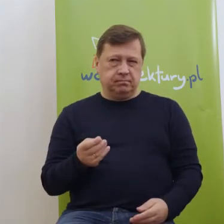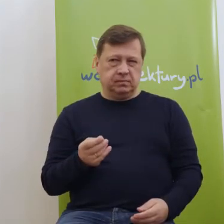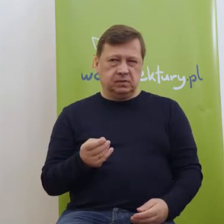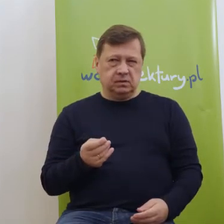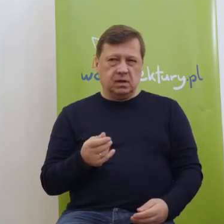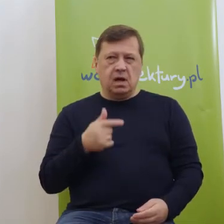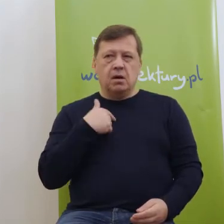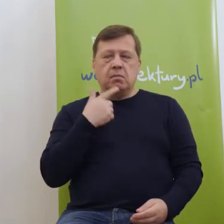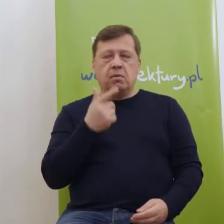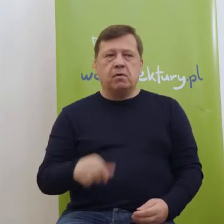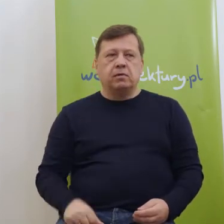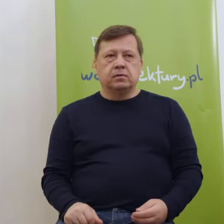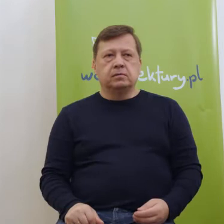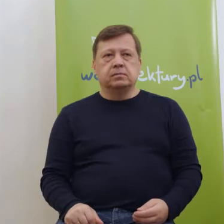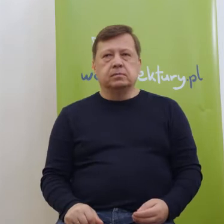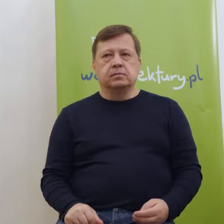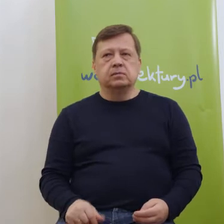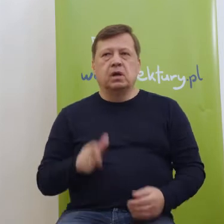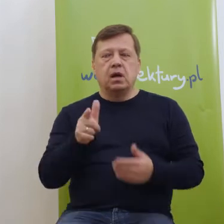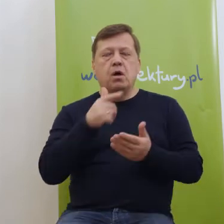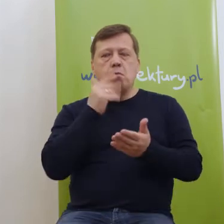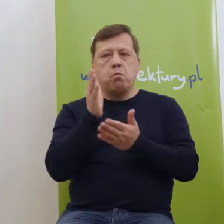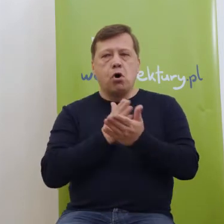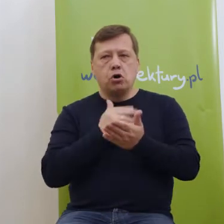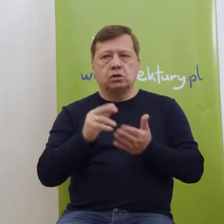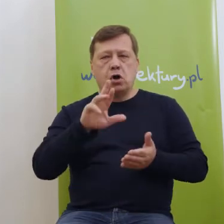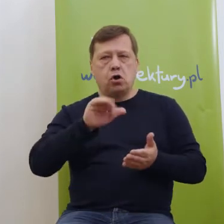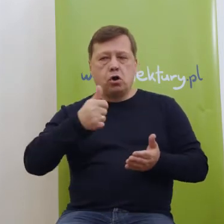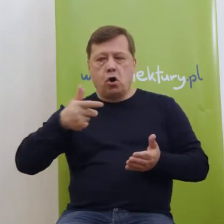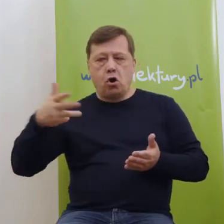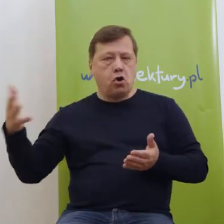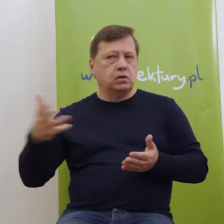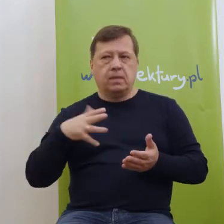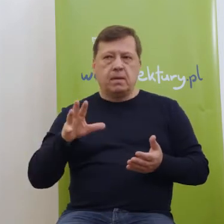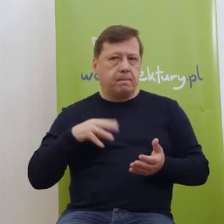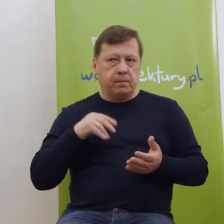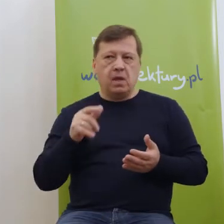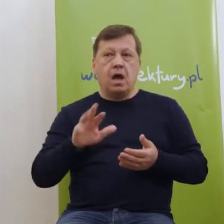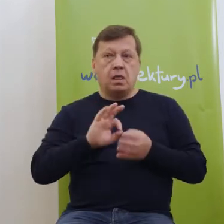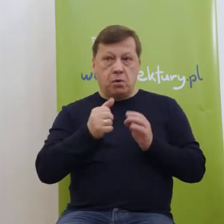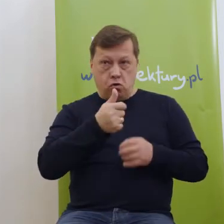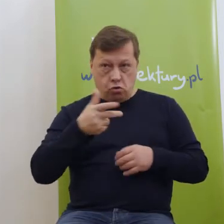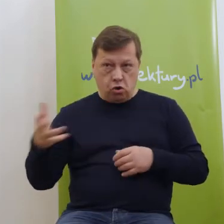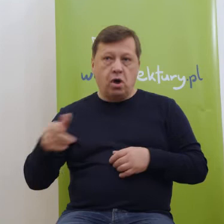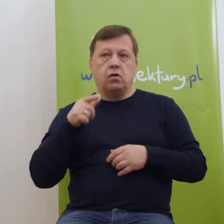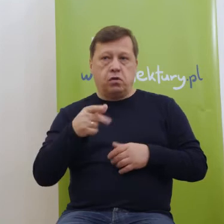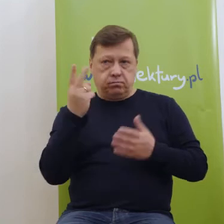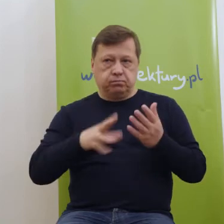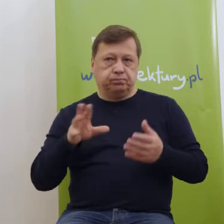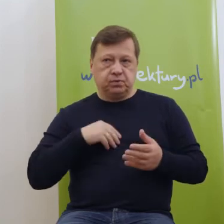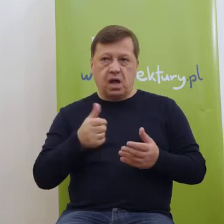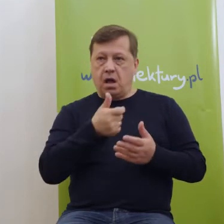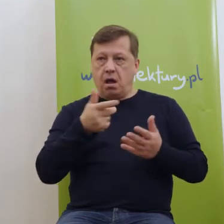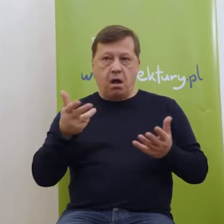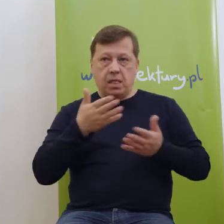najgorsze jest też jeszcze, że nie jest podzielona na rozdziały. Jeszcze jakby były rozdziały, to ona jeszcze by dała radę. A bez rozdziałów to już w ogóle się po prostu nie da takiej